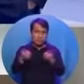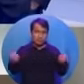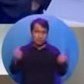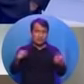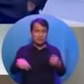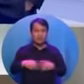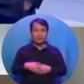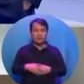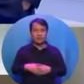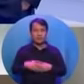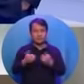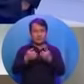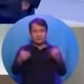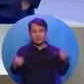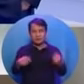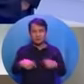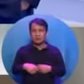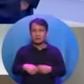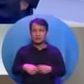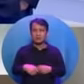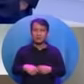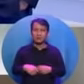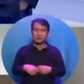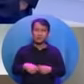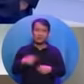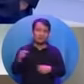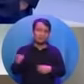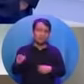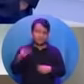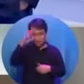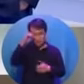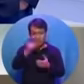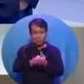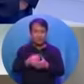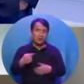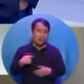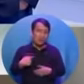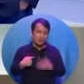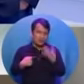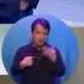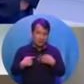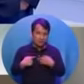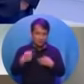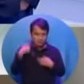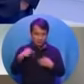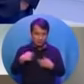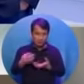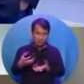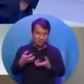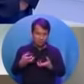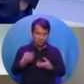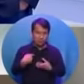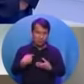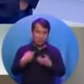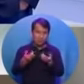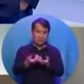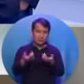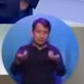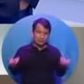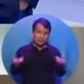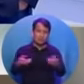lang. Maghiwalay na lang kayo. Hindi. Sir, hindi naman po sa hiwalay po ang akin. Ang kaso nga lang naman po, ang gusto ko lang naman po ay magbukod po